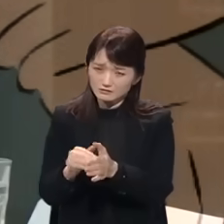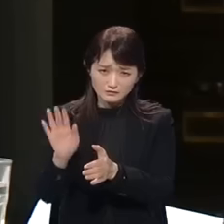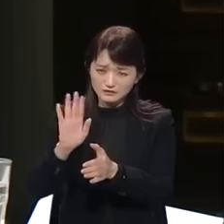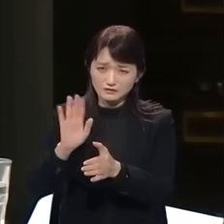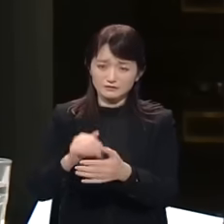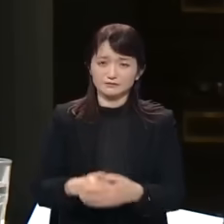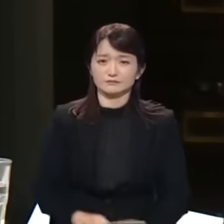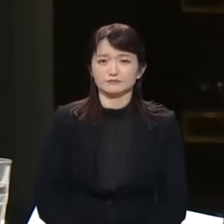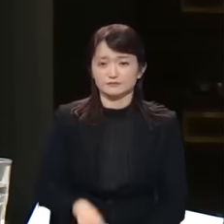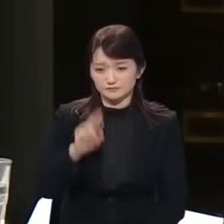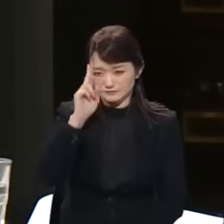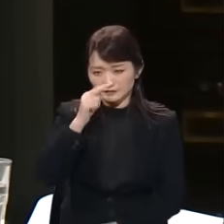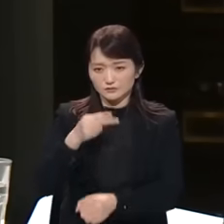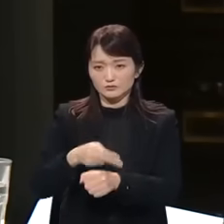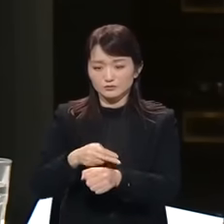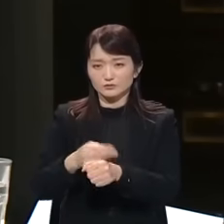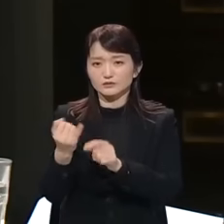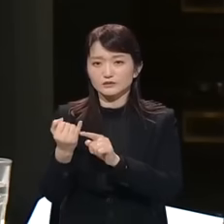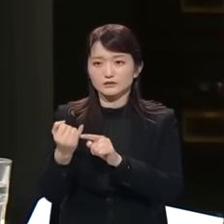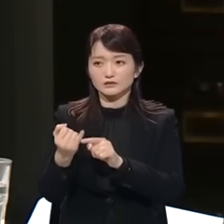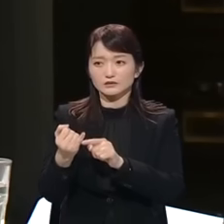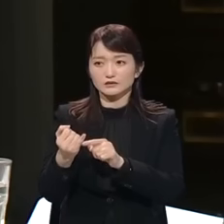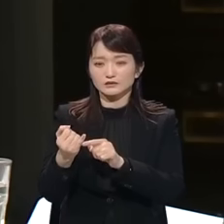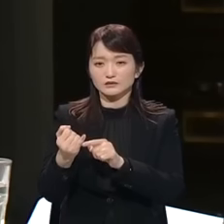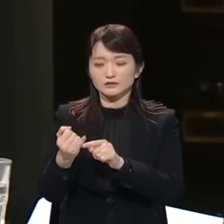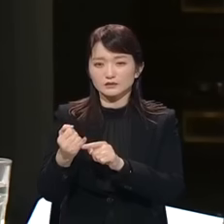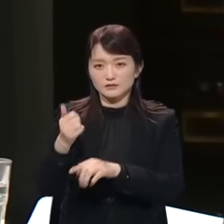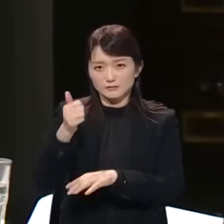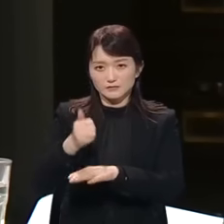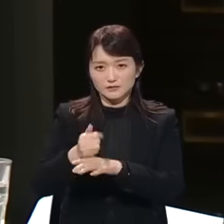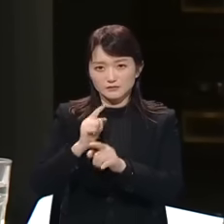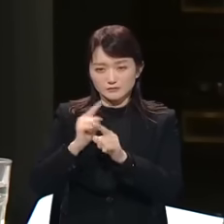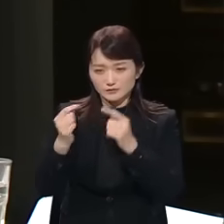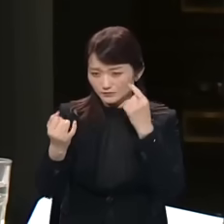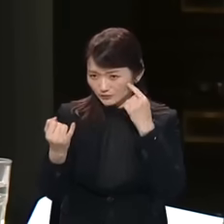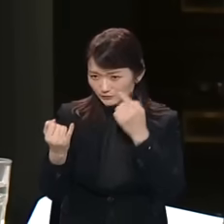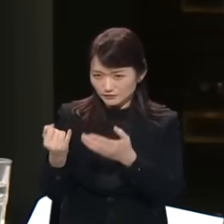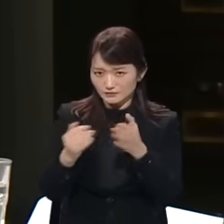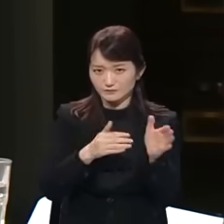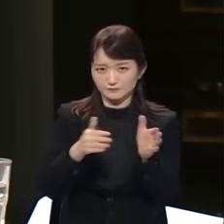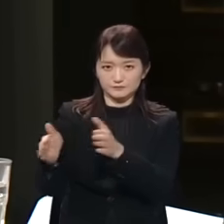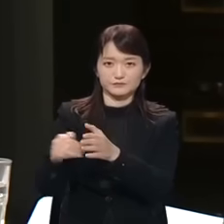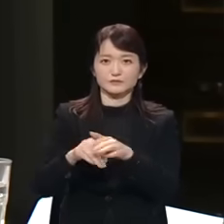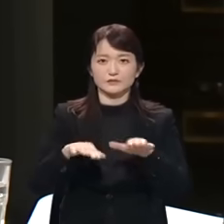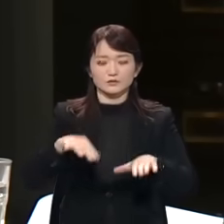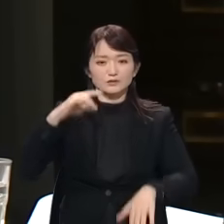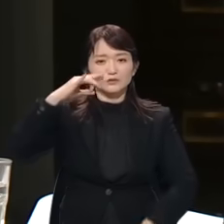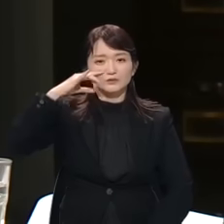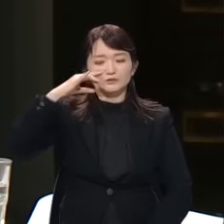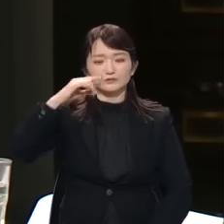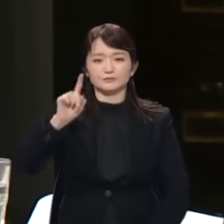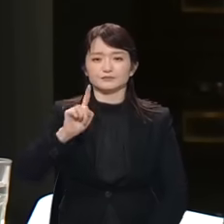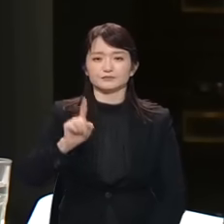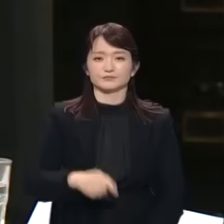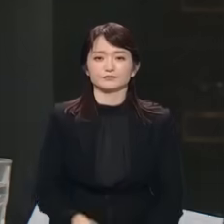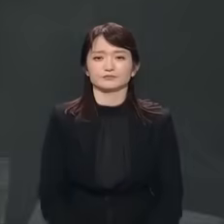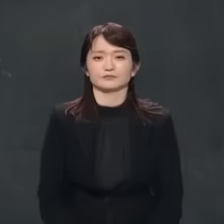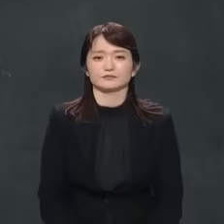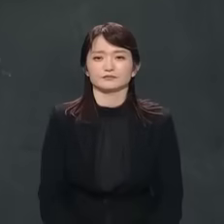교수님께는 잠시 뒤에 마무리 말씀 질문으로 좀 드리겠습니다 자 그럼 여기서 오늘의 공급 증